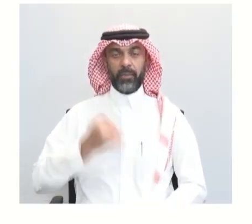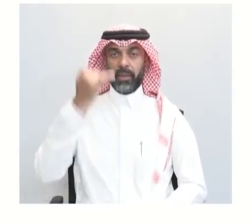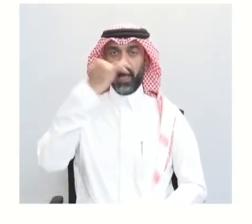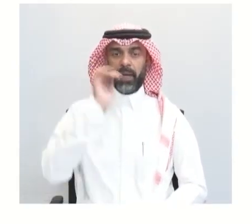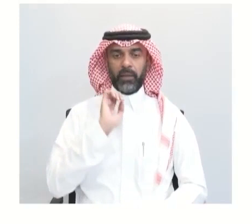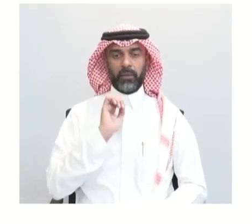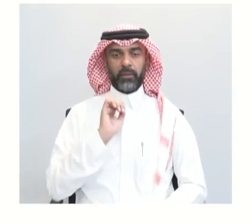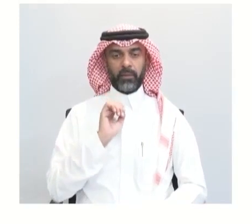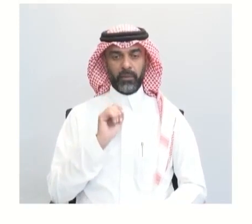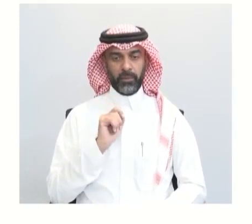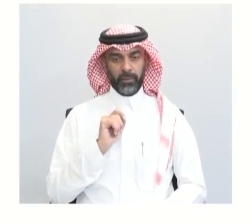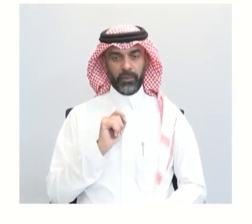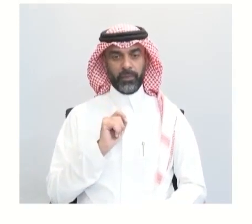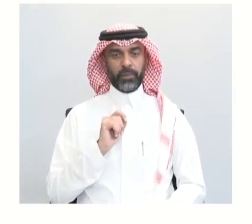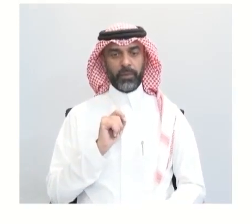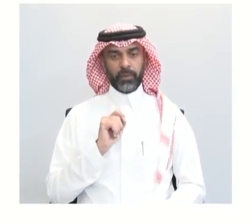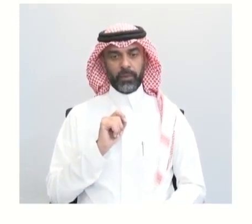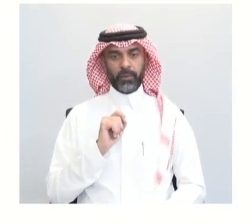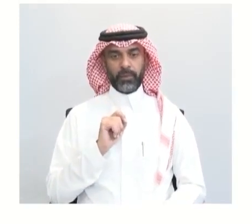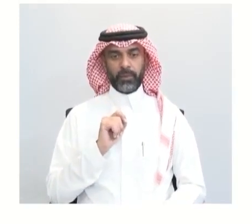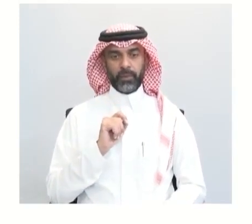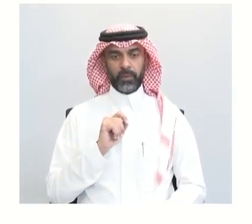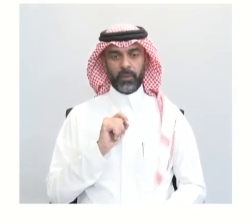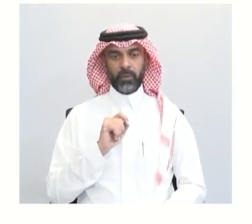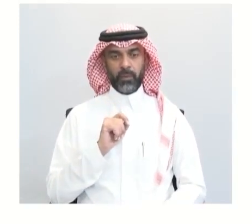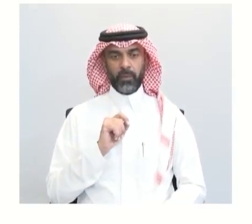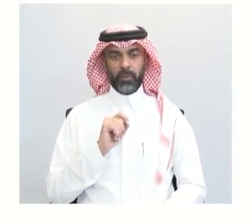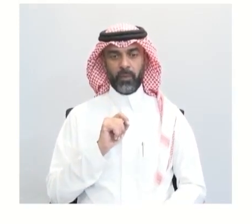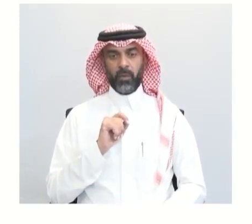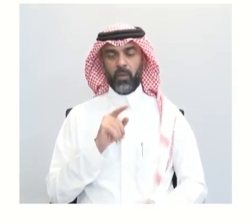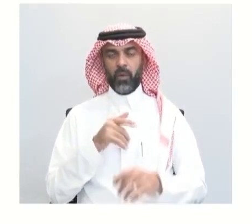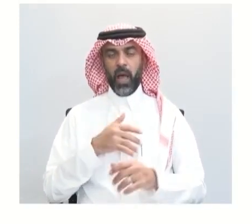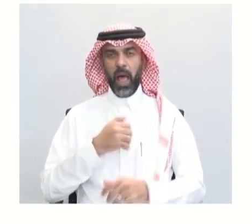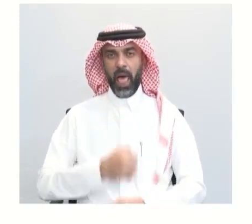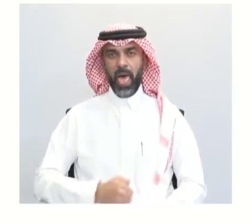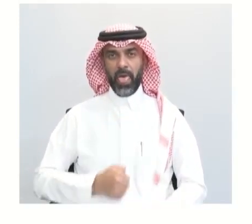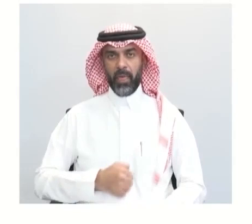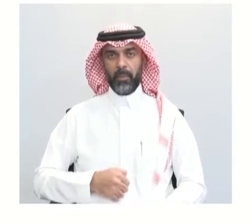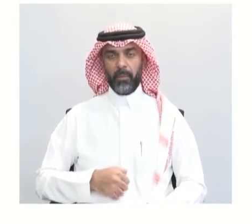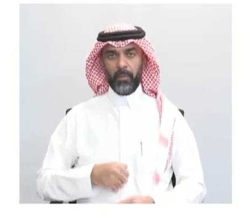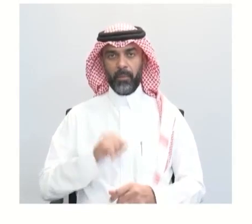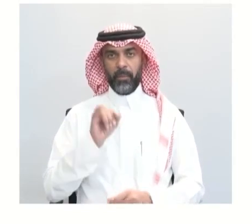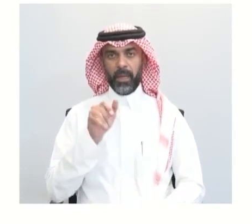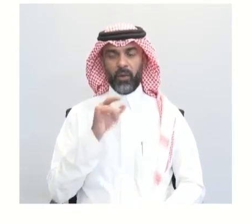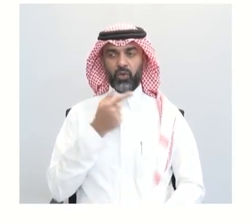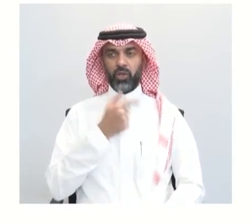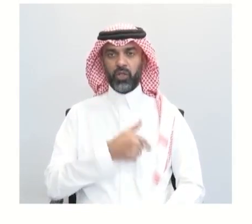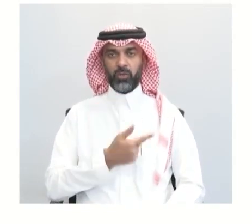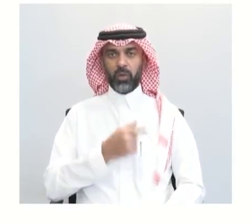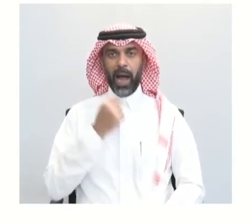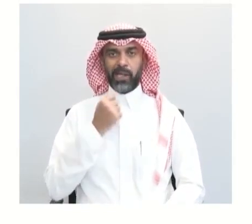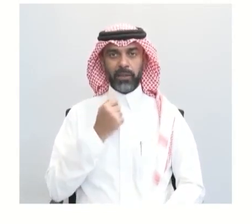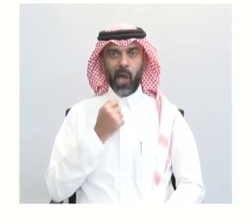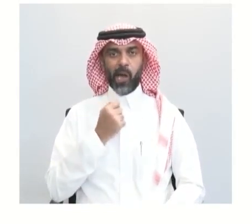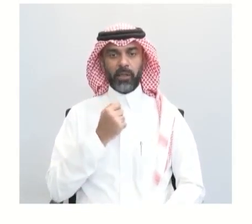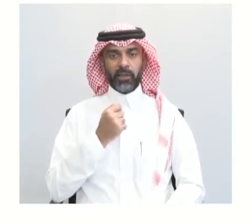هنالك هضم كيميائي داخل هذا الفم فعندما يتكلم عن هضم الميكانيكي او ما نسميه بالمضغ او الطعام يتم